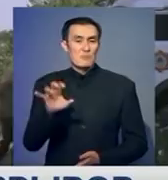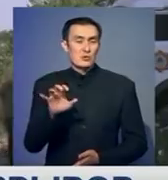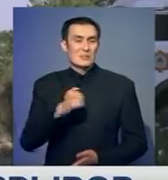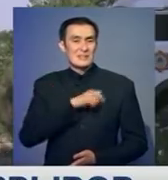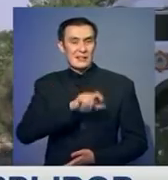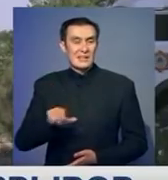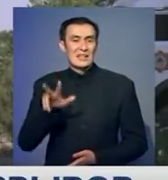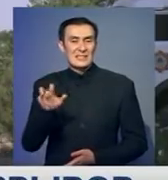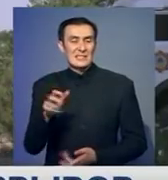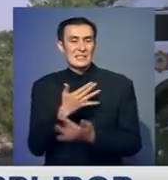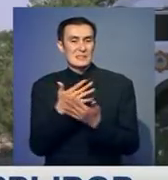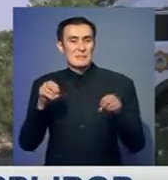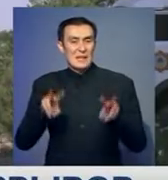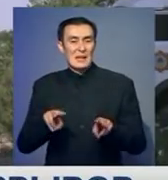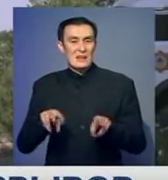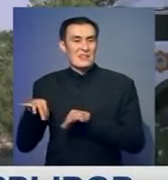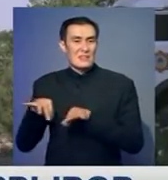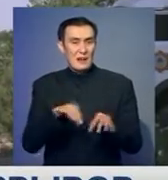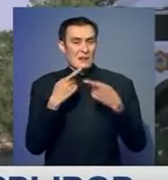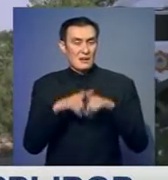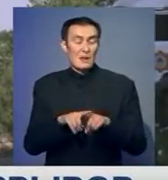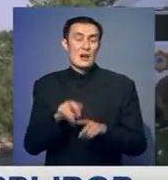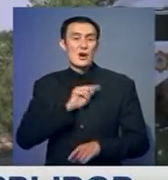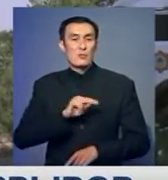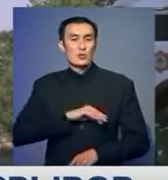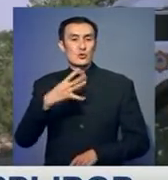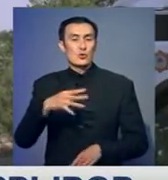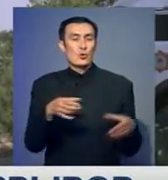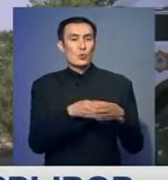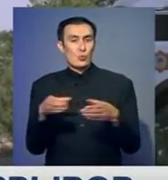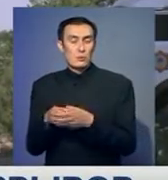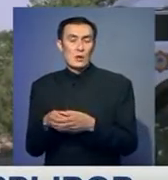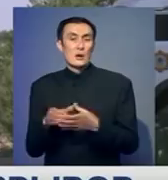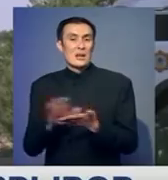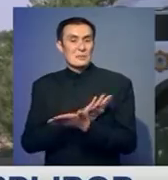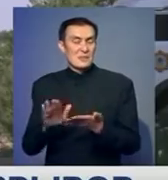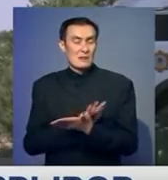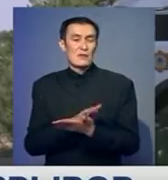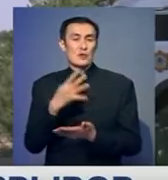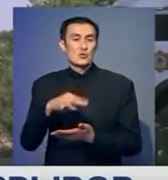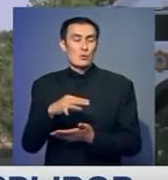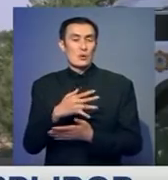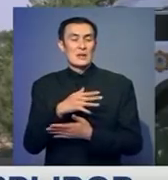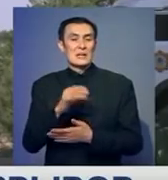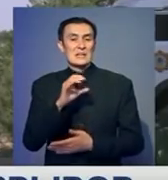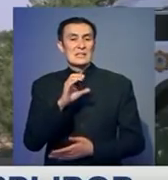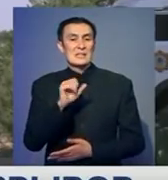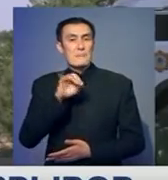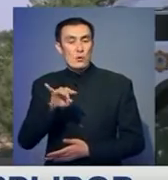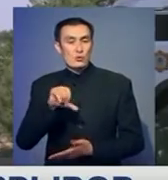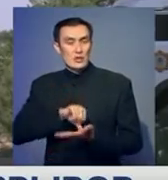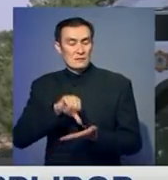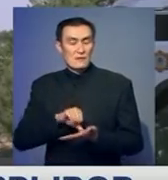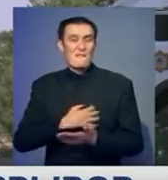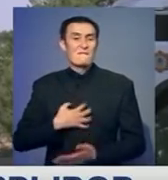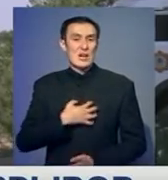около 300 единиц специальной техники. В городе работают 40 групп разминирования, задействовано более 40 саперов. Учитывая